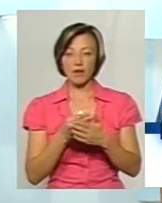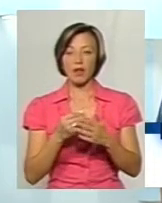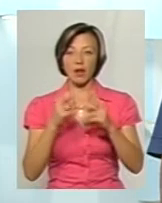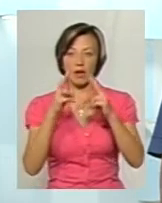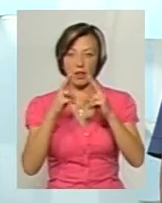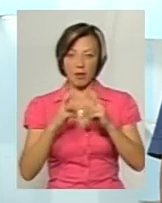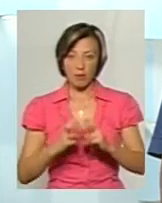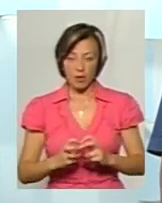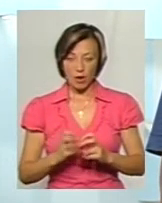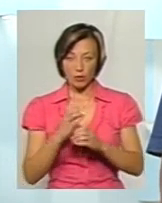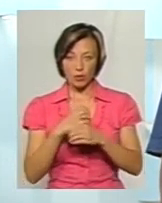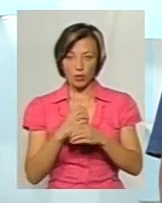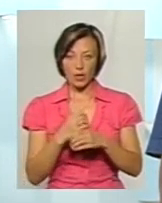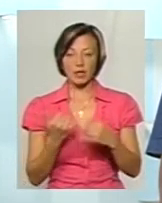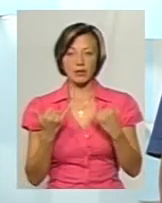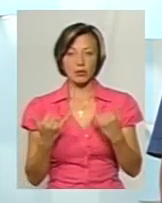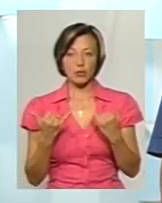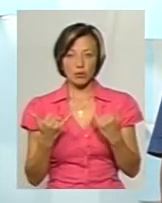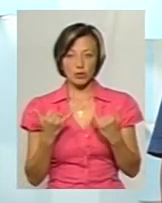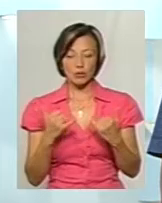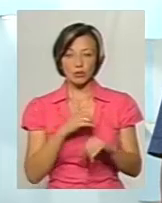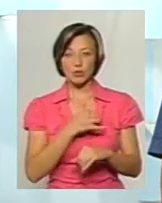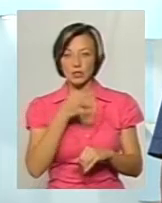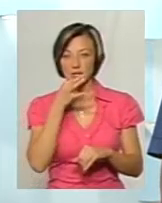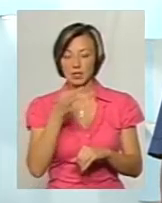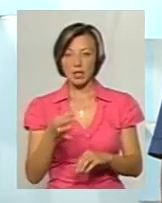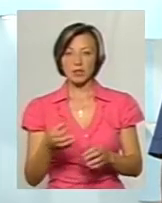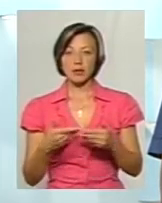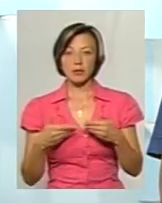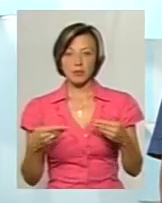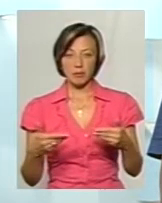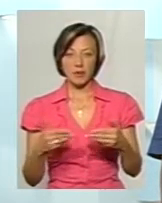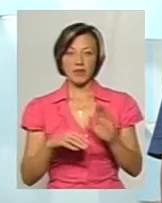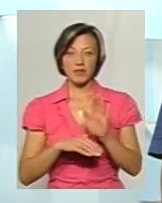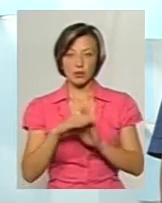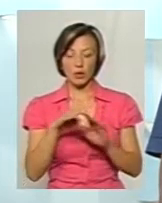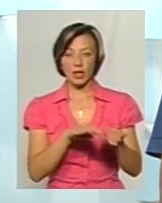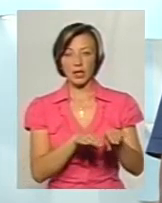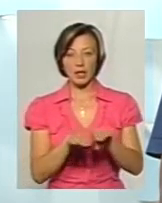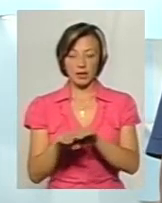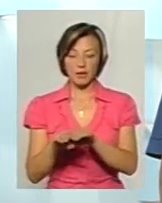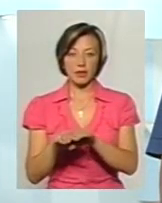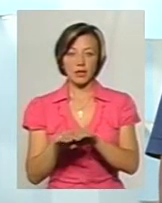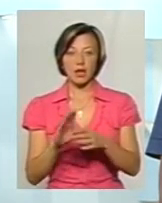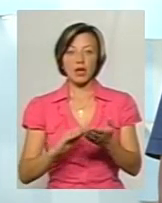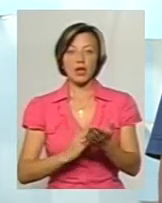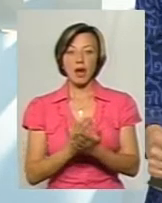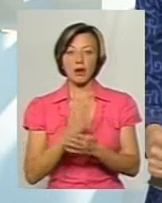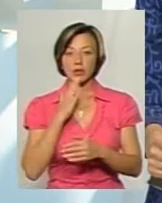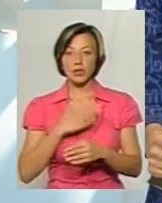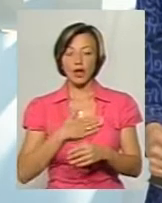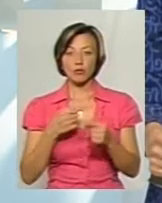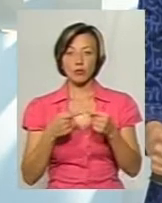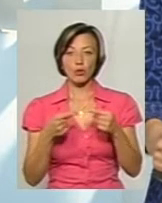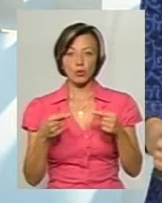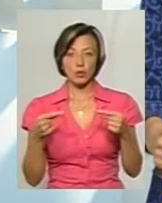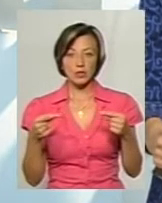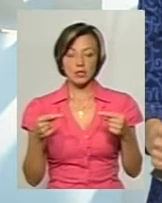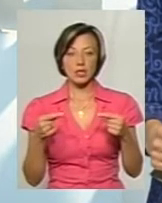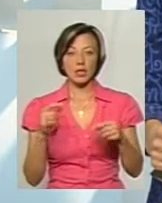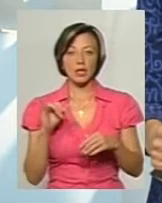і Хімлабораторії. І на сьогодні я хочу вам сказати, що ми вийшли на досить високий рівень якості нашої продукції.